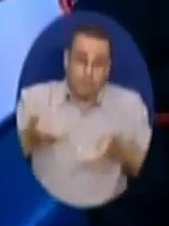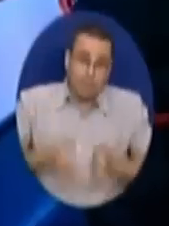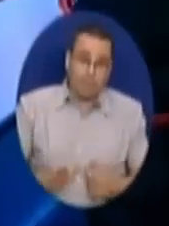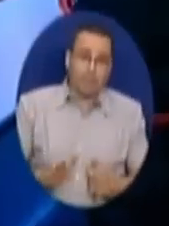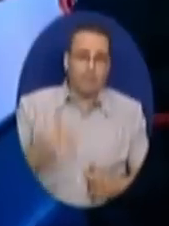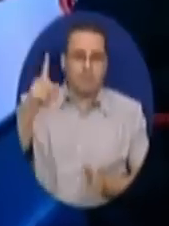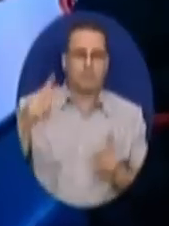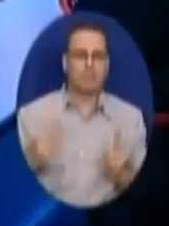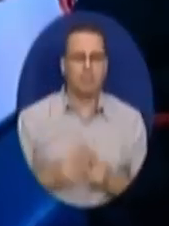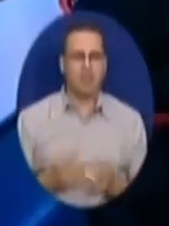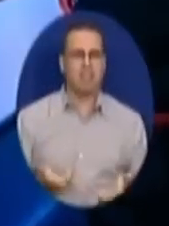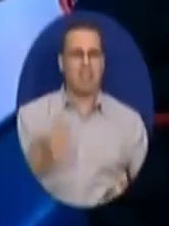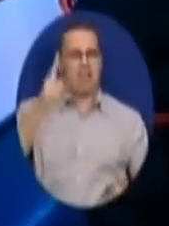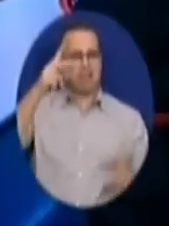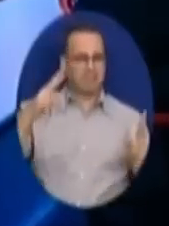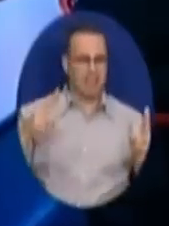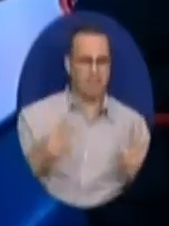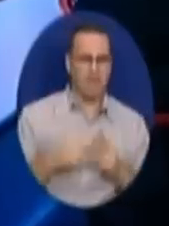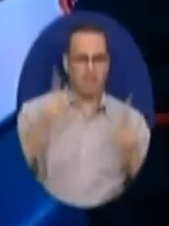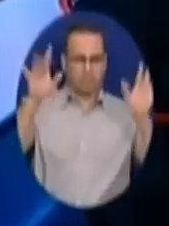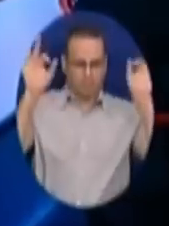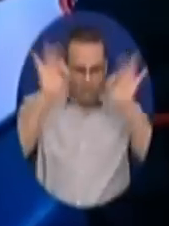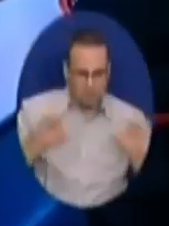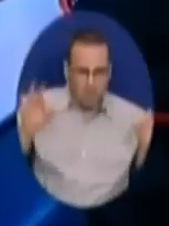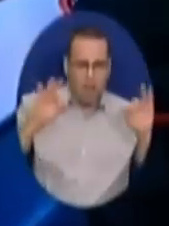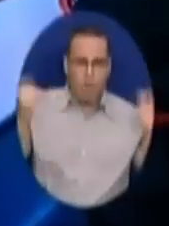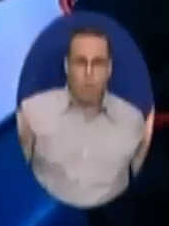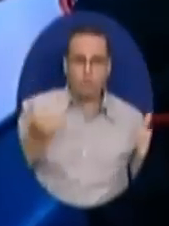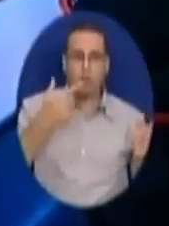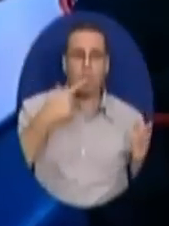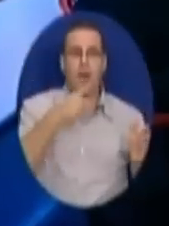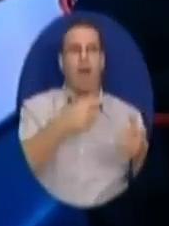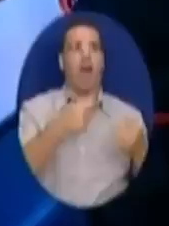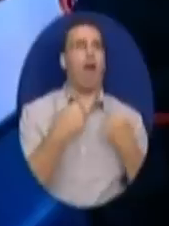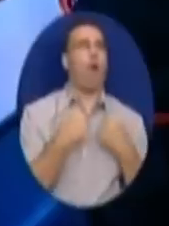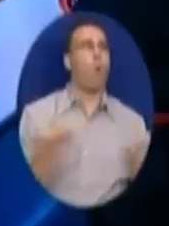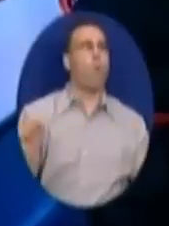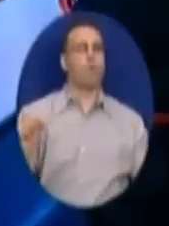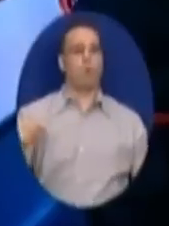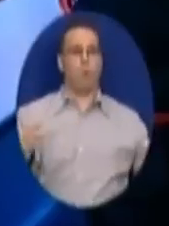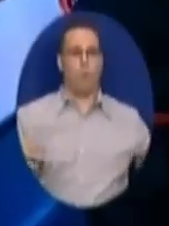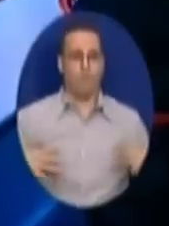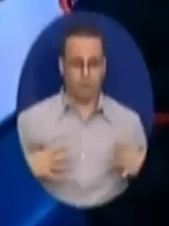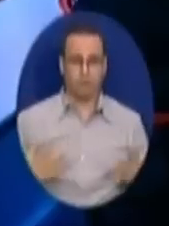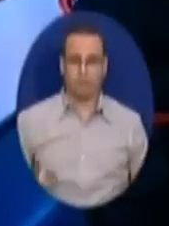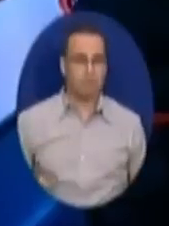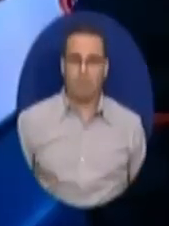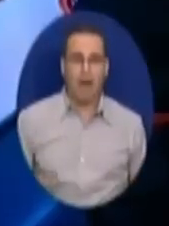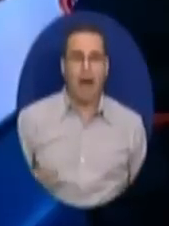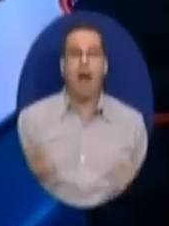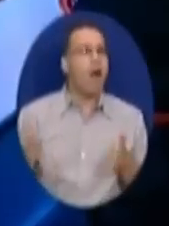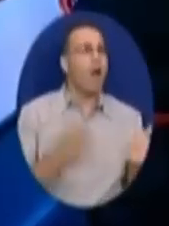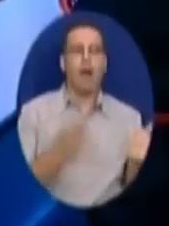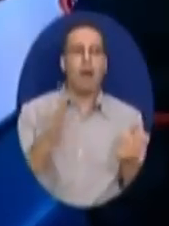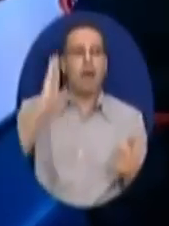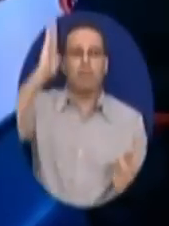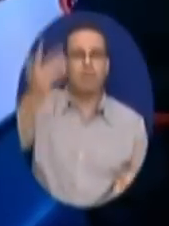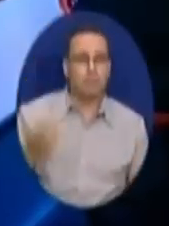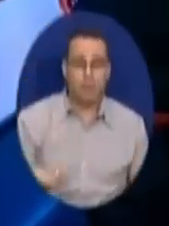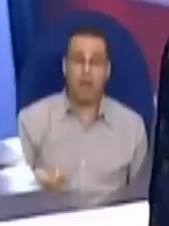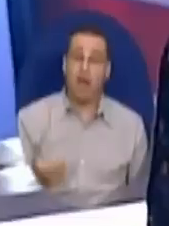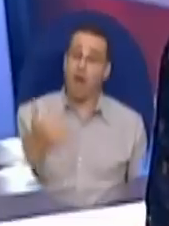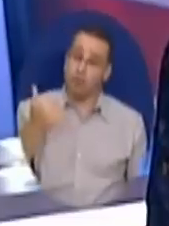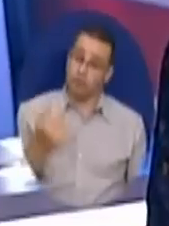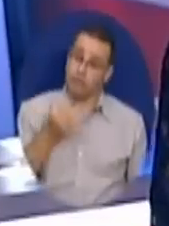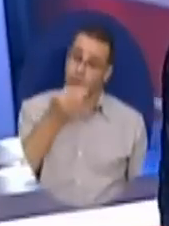את רחי החירות והחופש לאן עכשיו נשאלת שאלה א אם השינויים